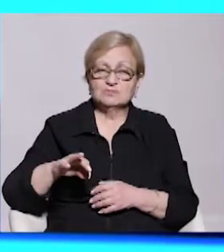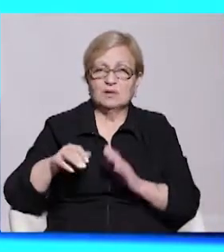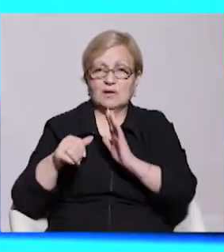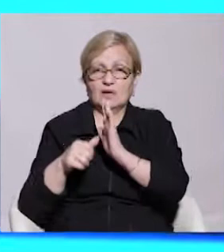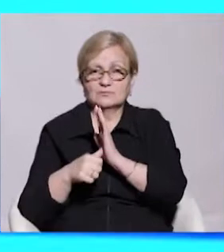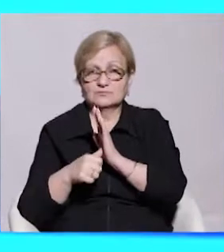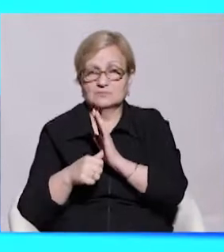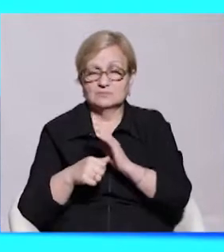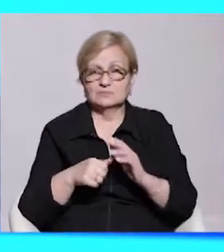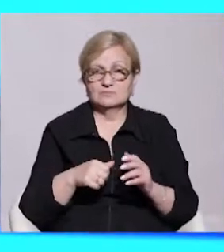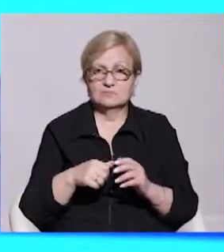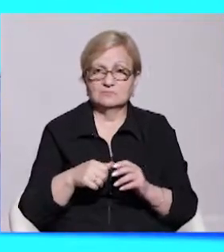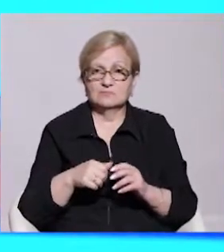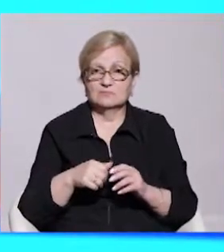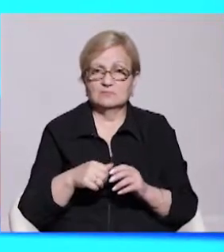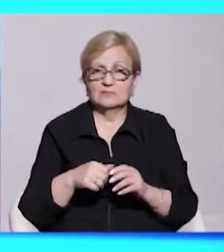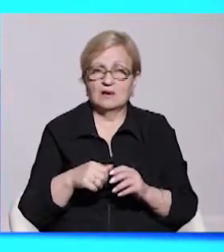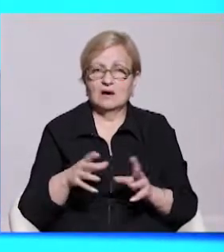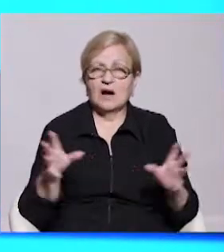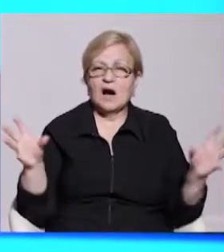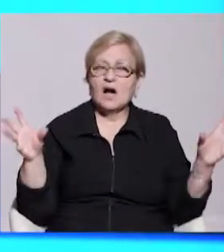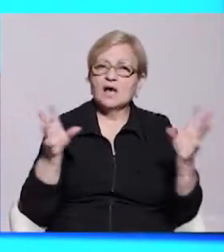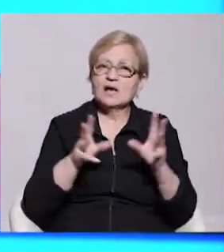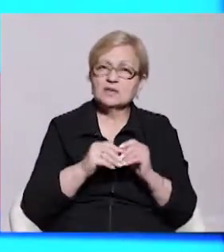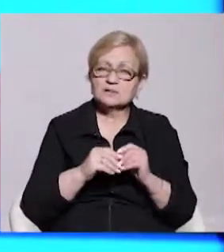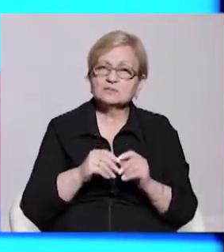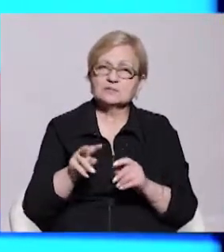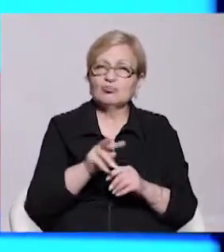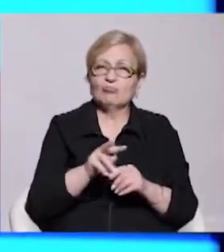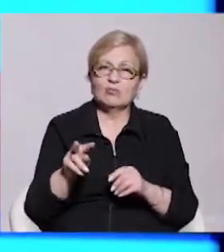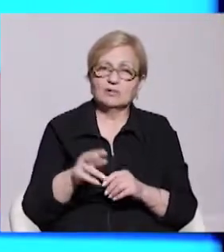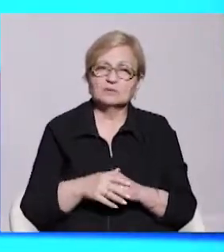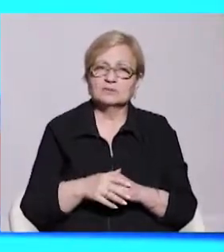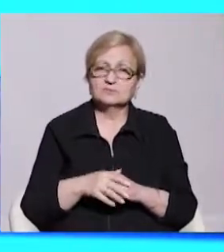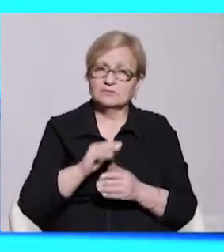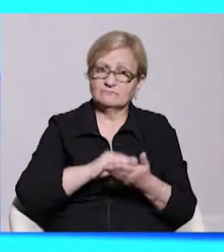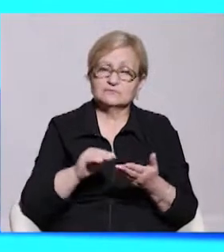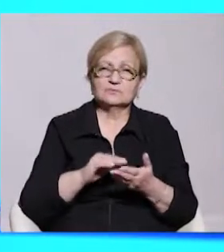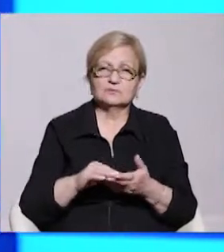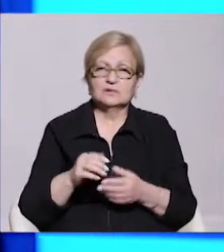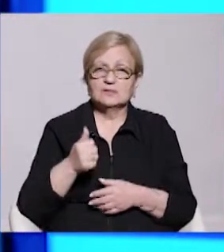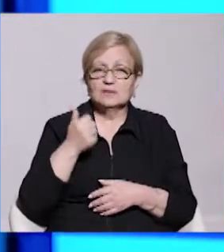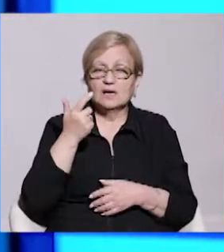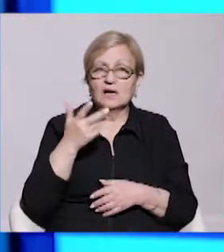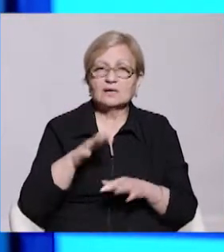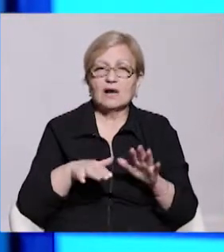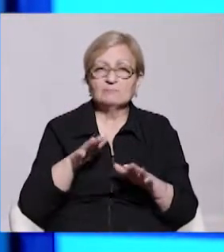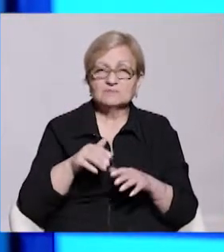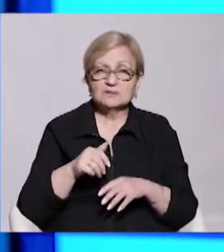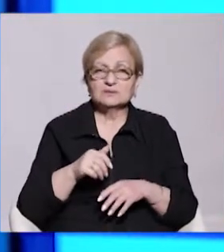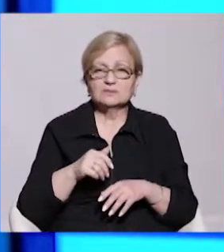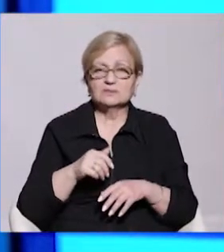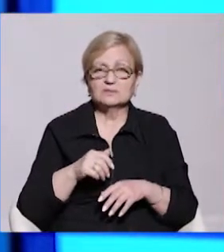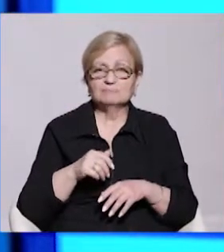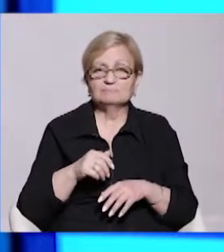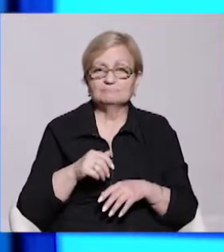6, მაშინ მოდი ვიკითხოთ, ერთად რამდენი შეჭამეს შუა დღემდე? კითხვა ასე დავწეროთ: რამდენი